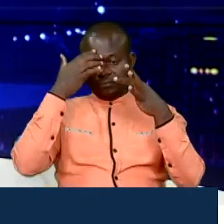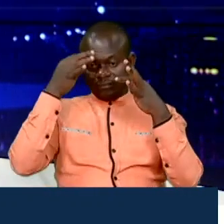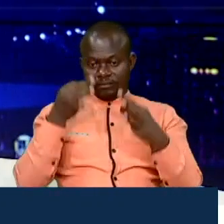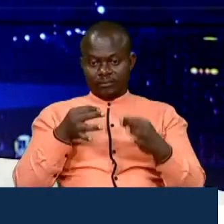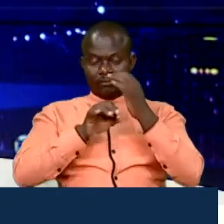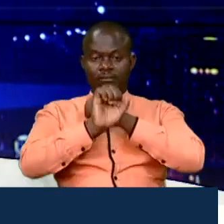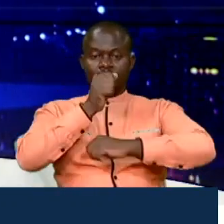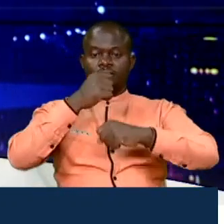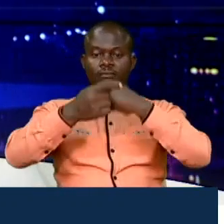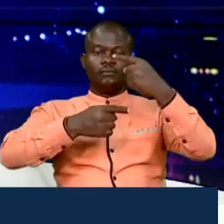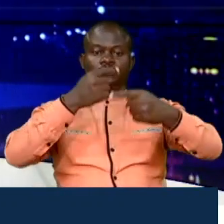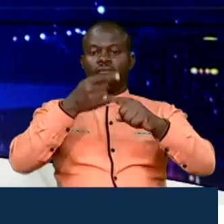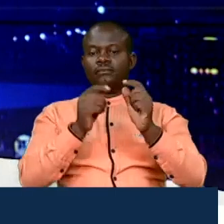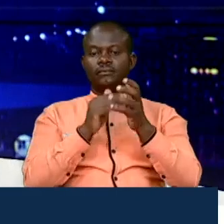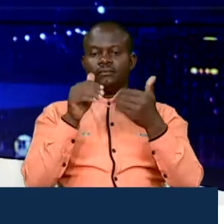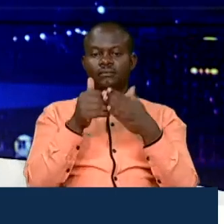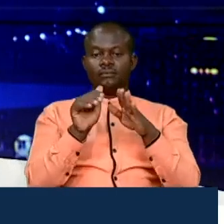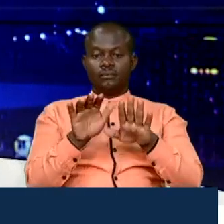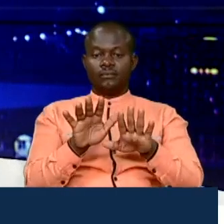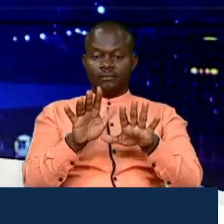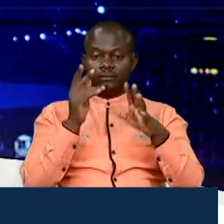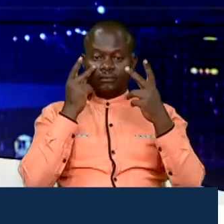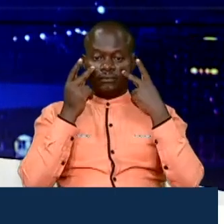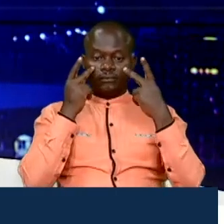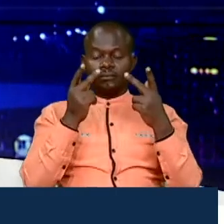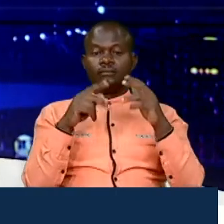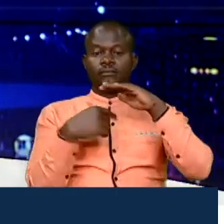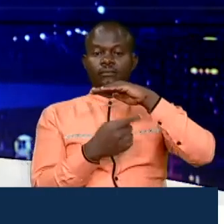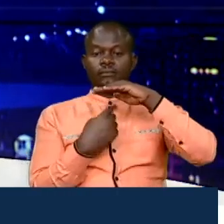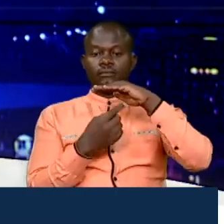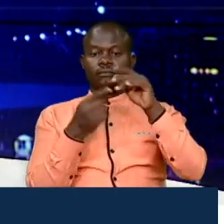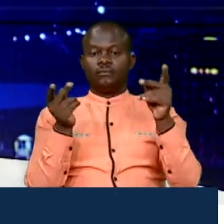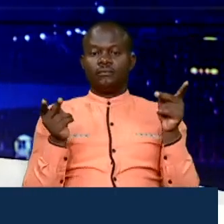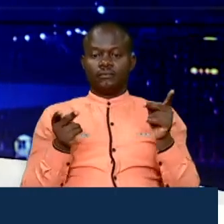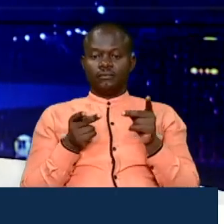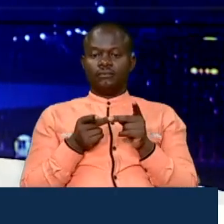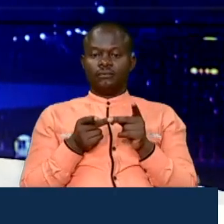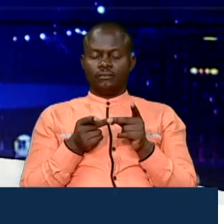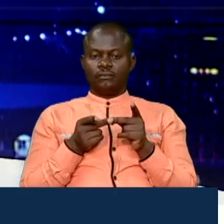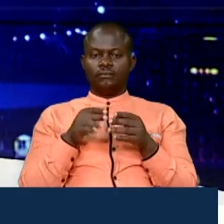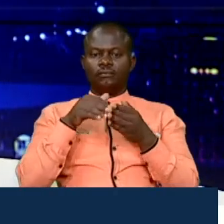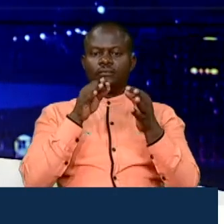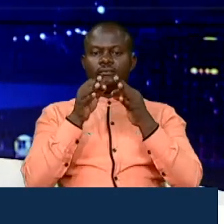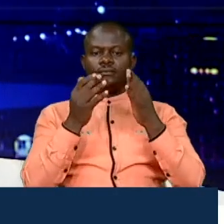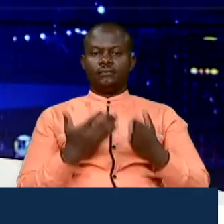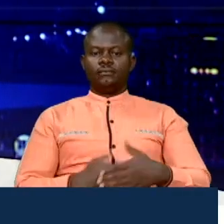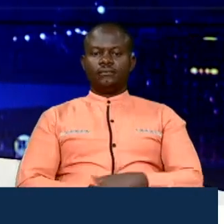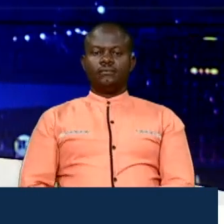imirimo ikomeza ariko gake gake hakarebwa imiterere y'aha hantu. Theogene Twibanire